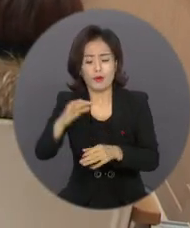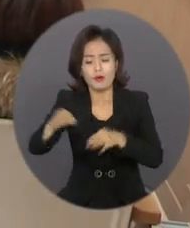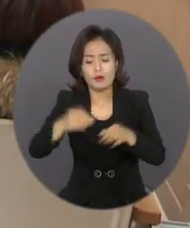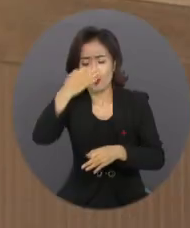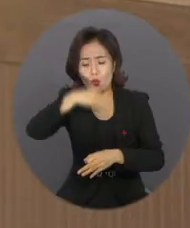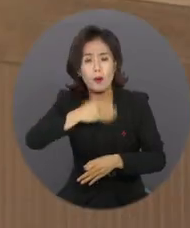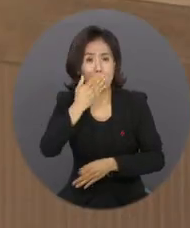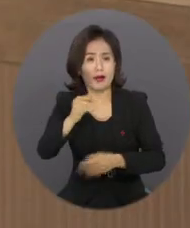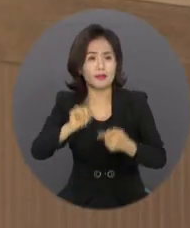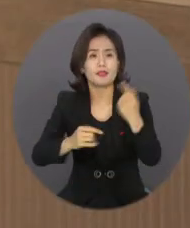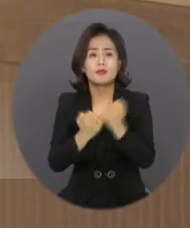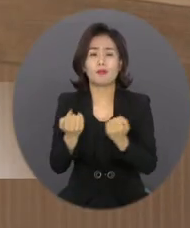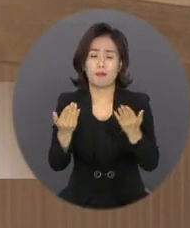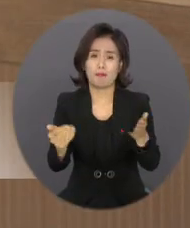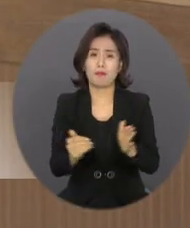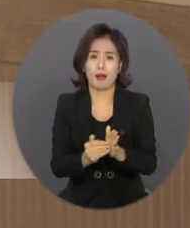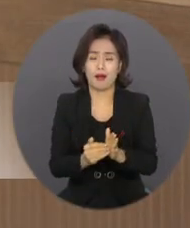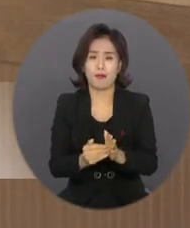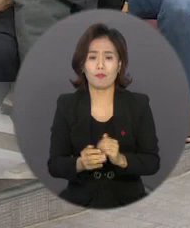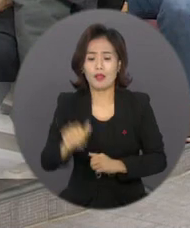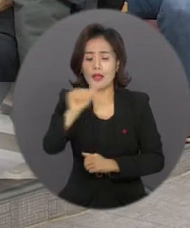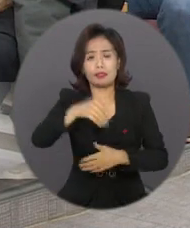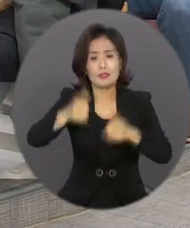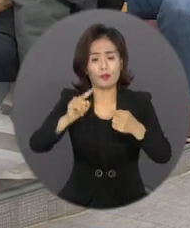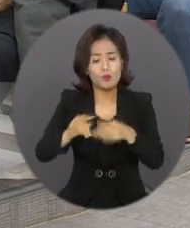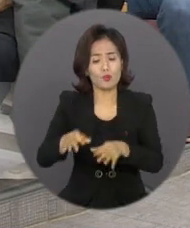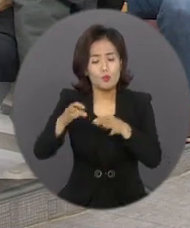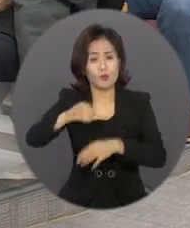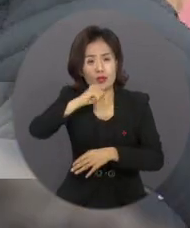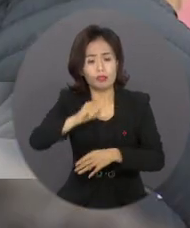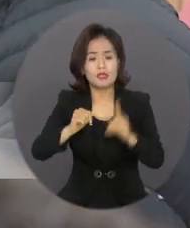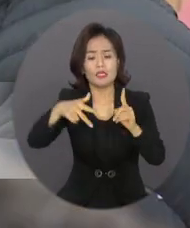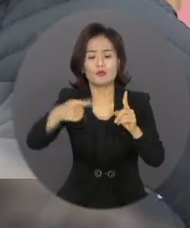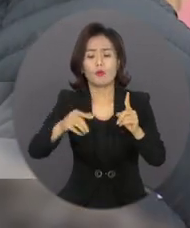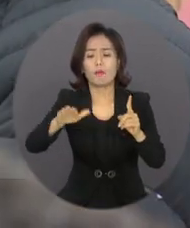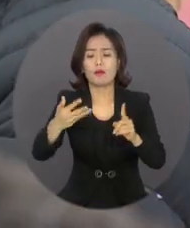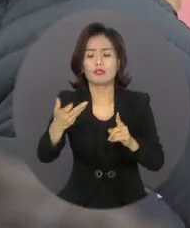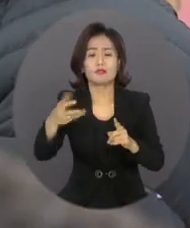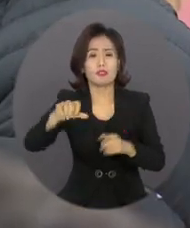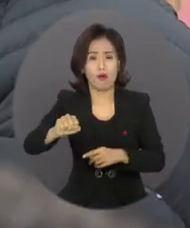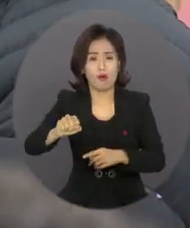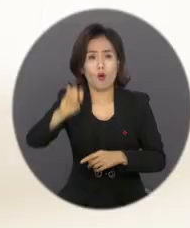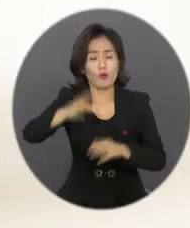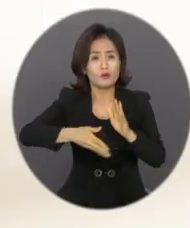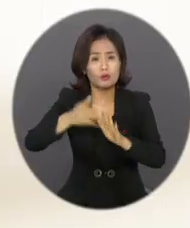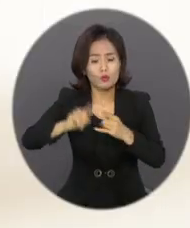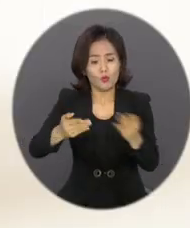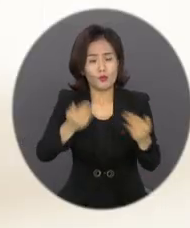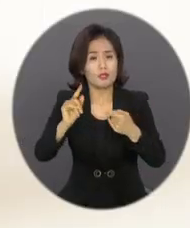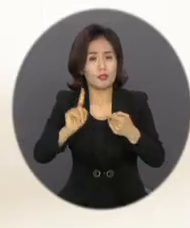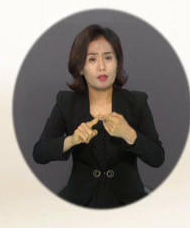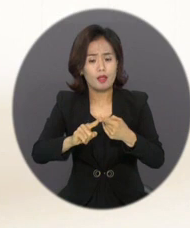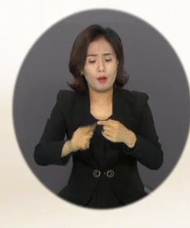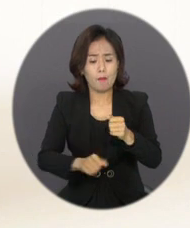경제효과를 거둘 수 있는지가 설명됐습니다 아시안게임의 투입되는 회사는 모두 1조 8107억원 광주시는 위치에